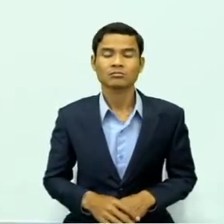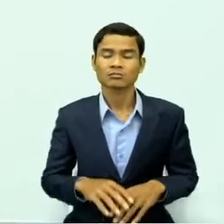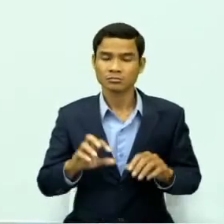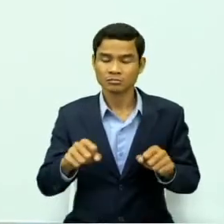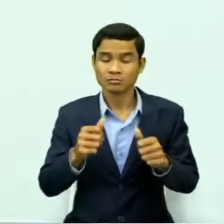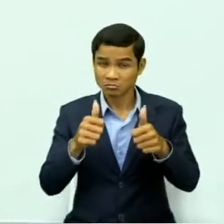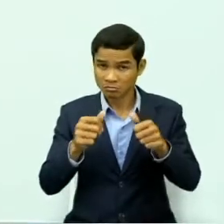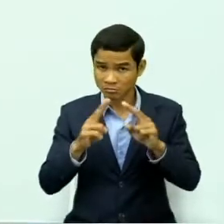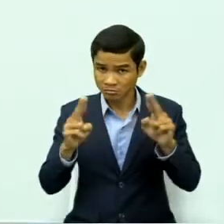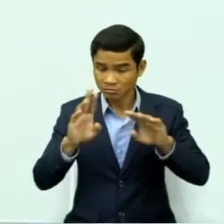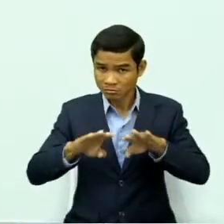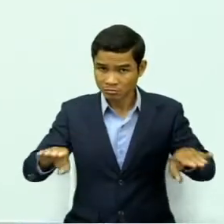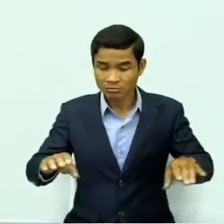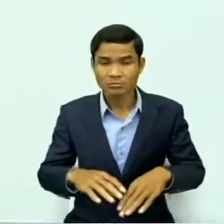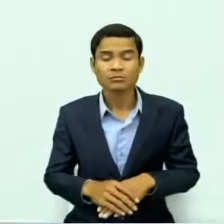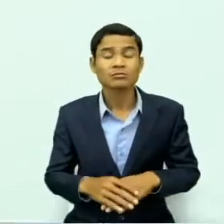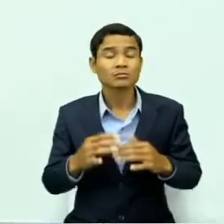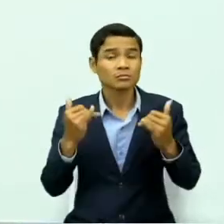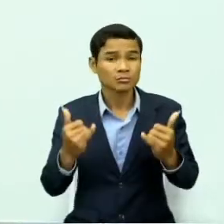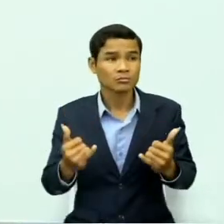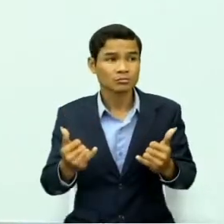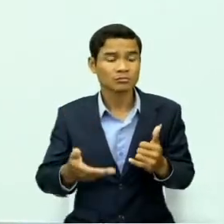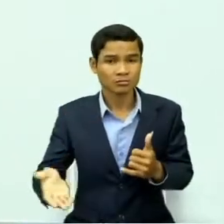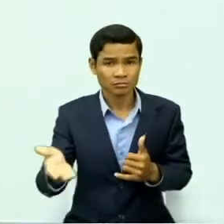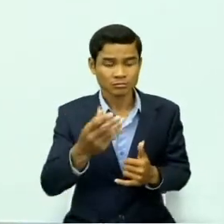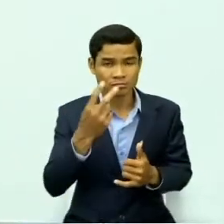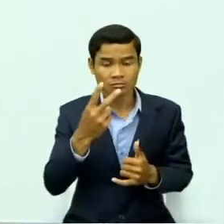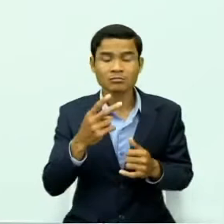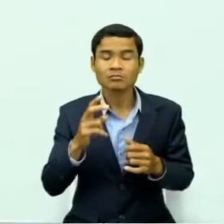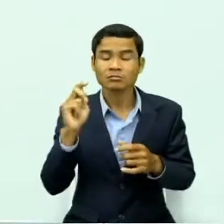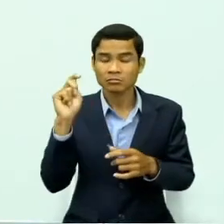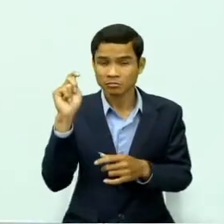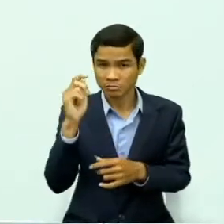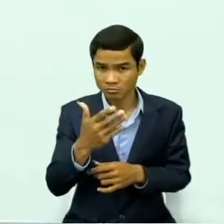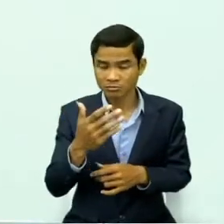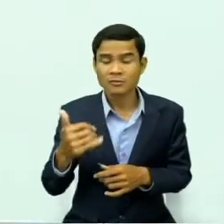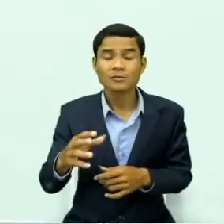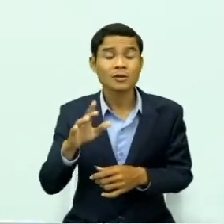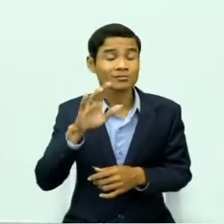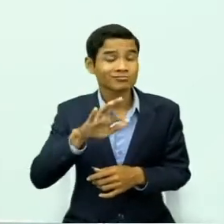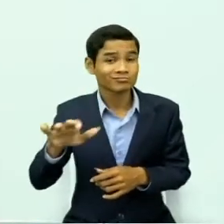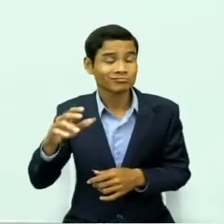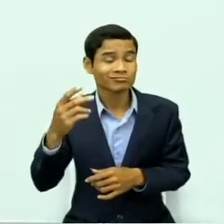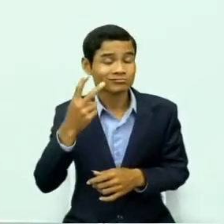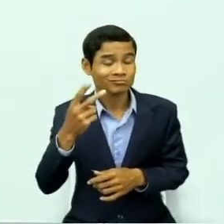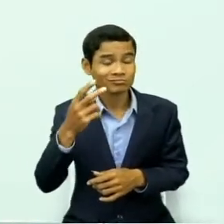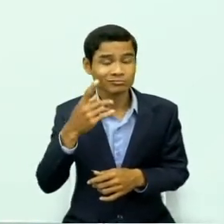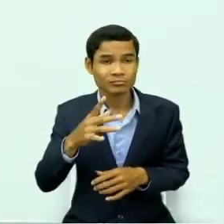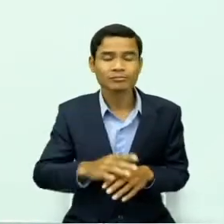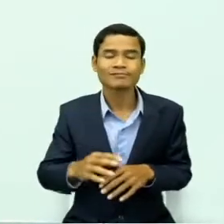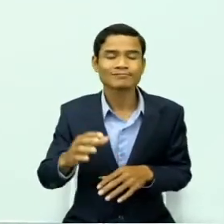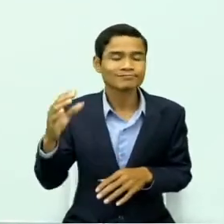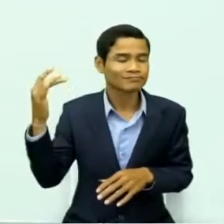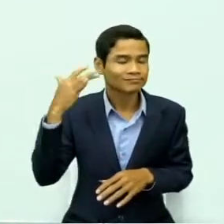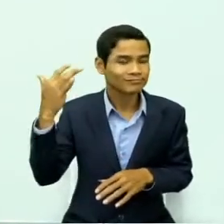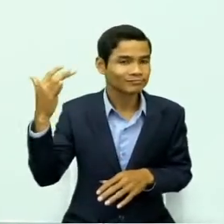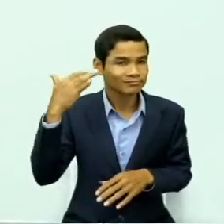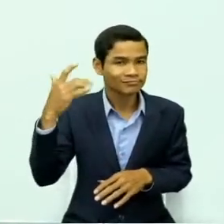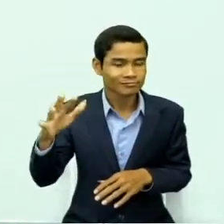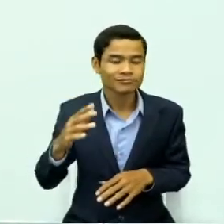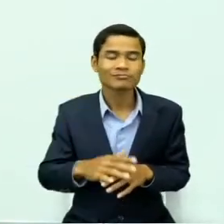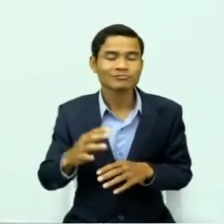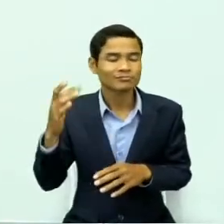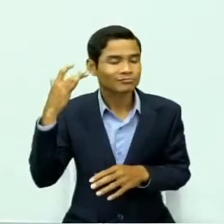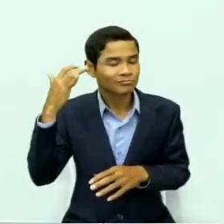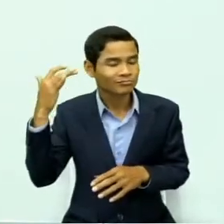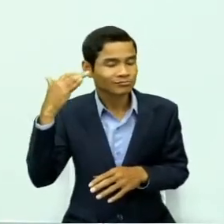Chà là ổn à con. Thì lấy dưới bán khinh rục phía bây cậu bán lưu số đấy con nó. Chà ta con bình toàn bán khớ như rục riêng.